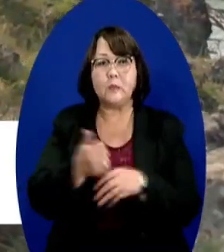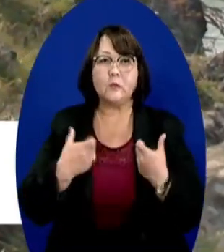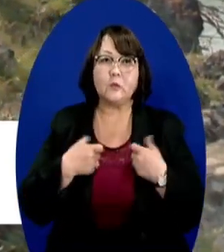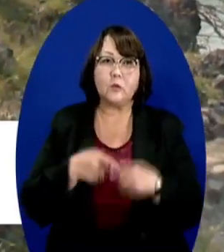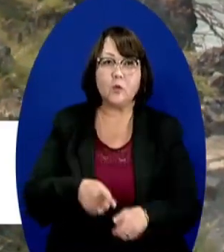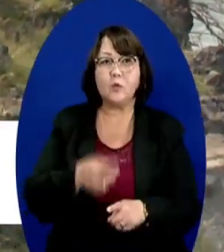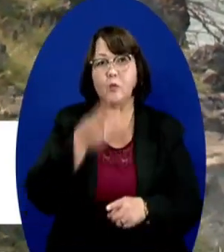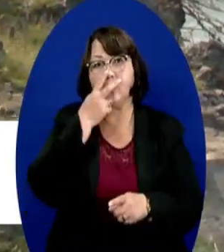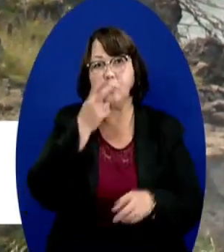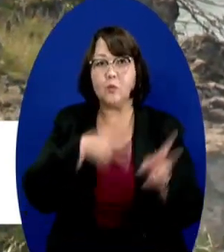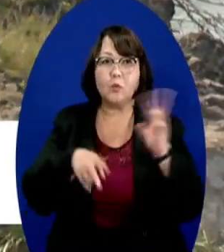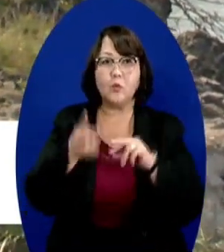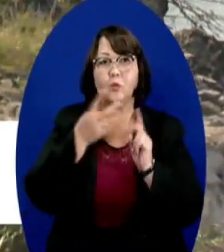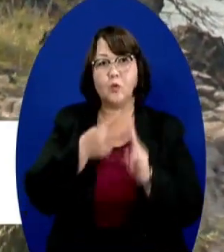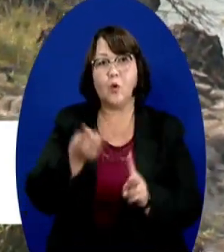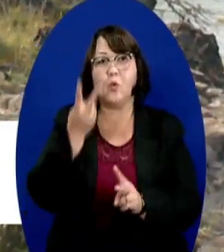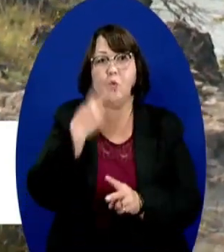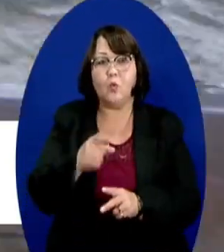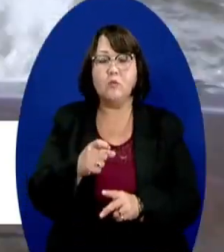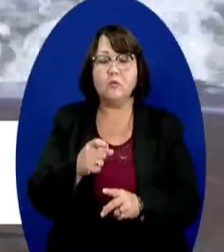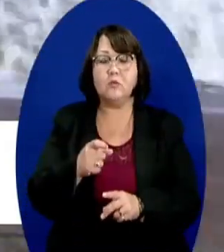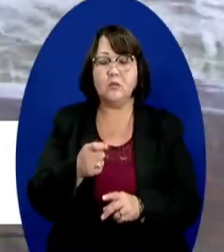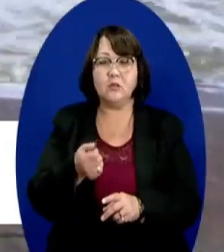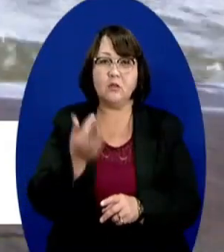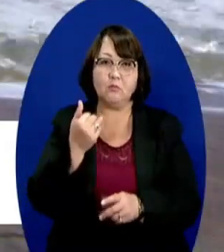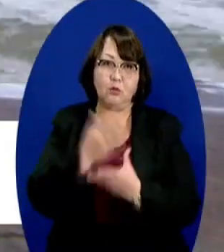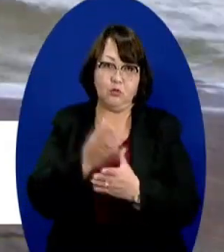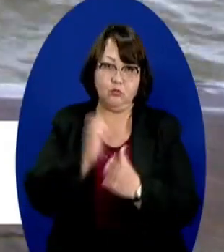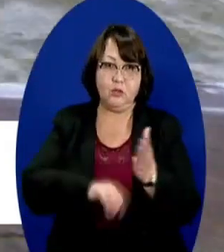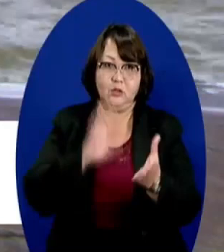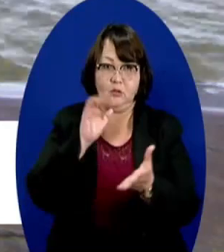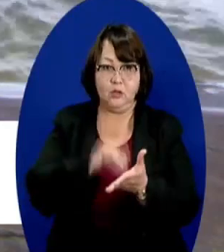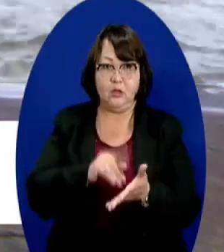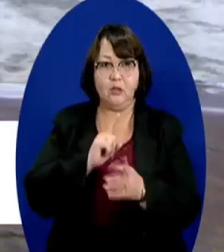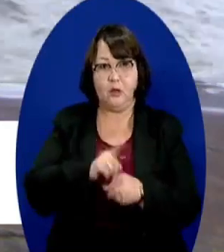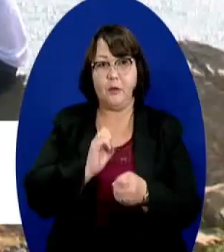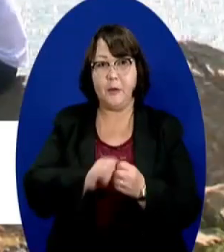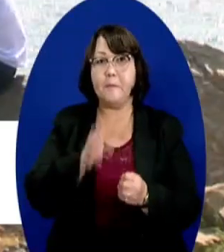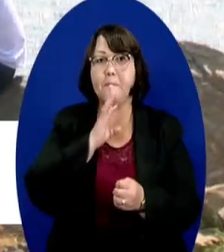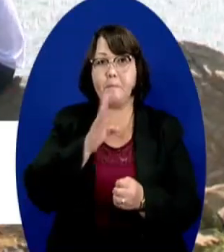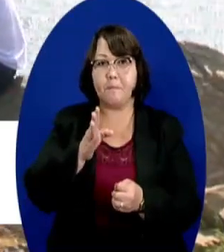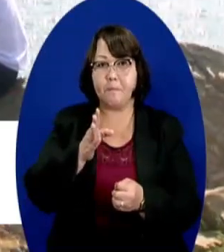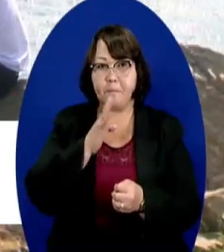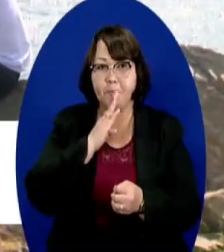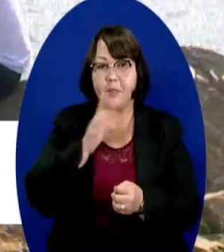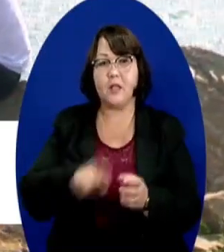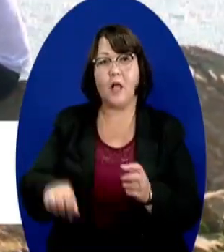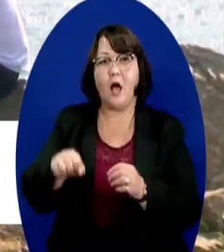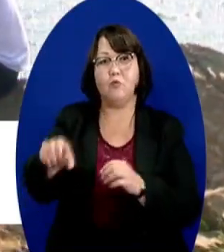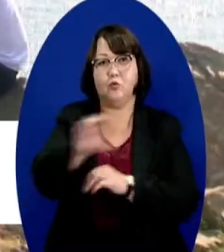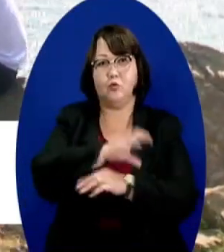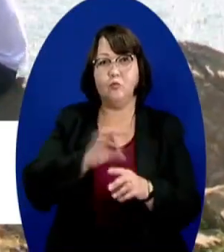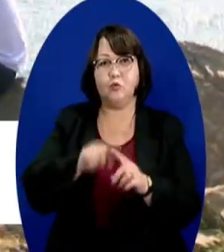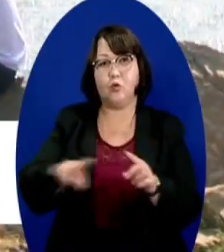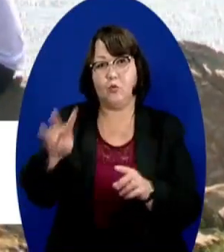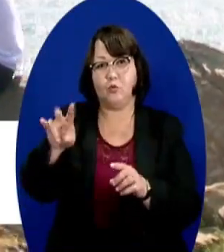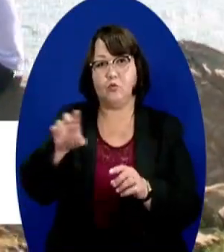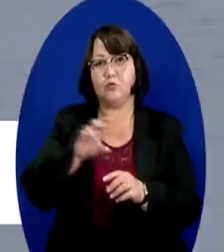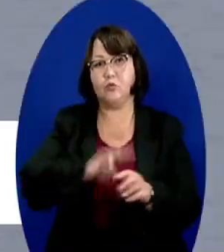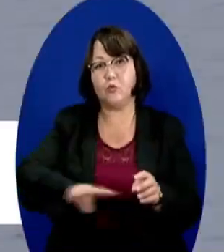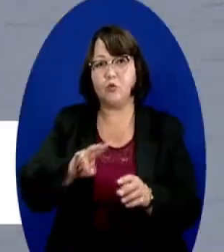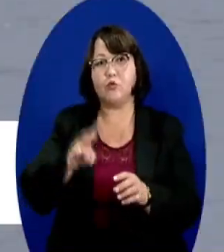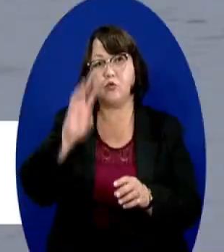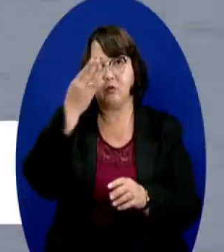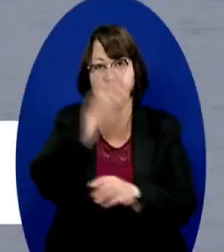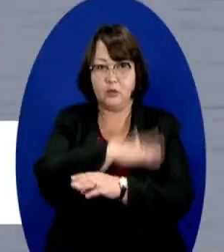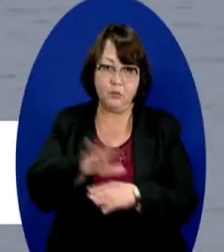зориулсан үзэр үйлчилгээний үн тарифын босгоос эхлээд хэд хэдэн стандартыг хэрэгжүүлнэ гин. Мөн тухайн аймаг сум орон нутгийн зүгээс тодорхой